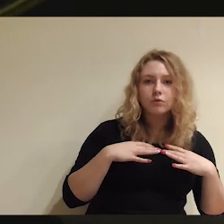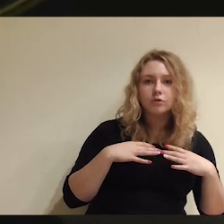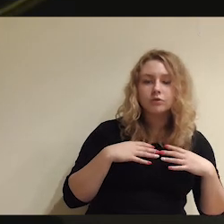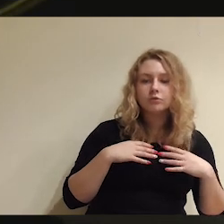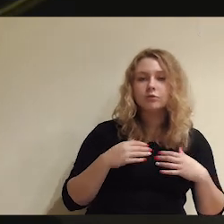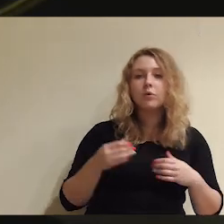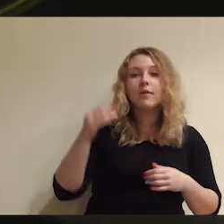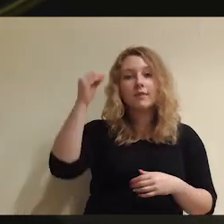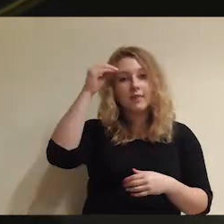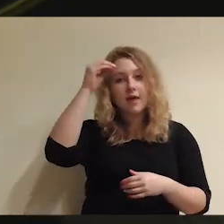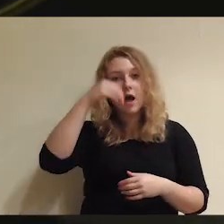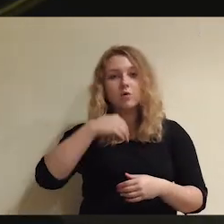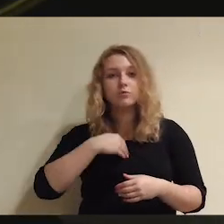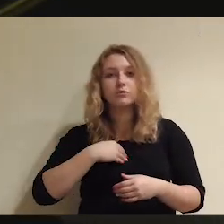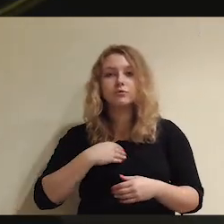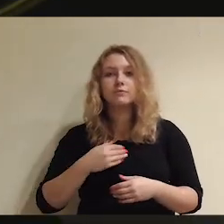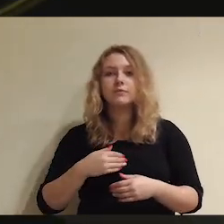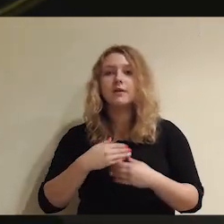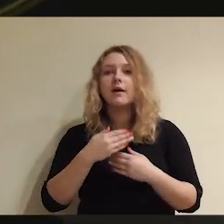Ofiarować się